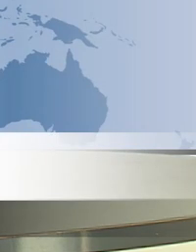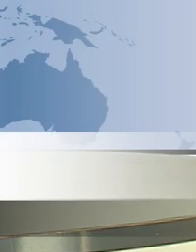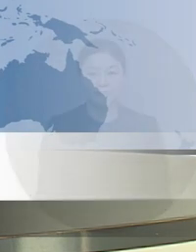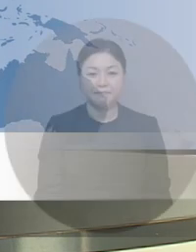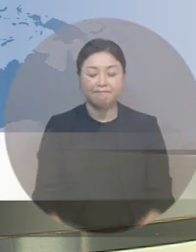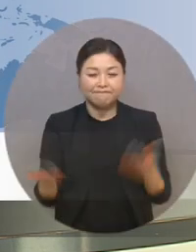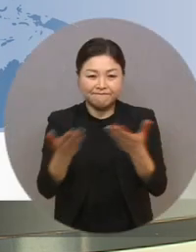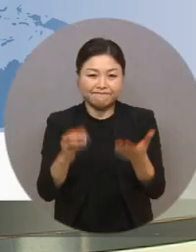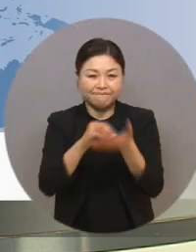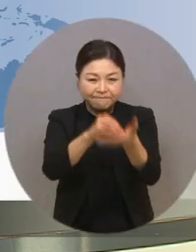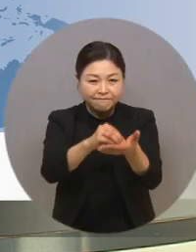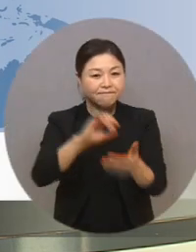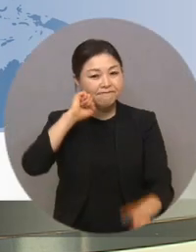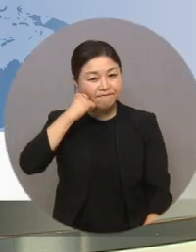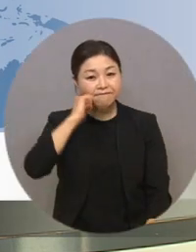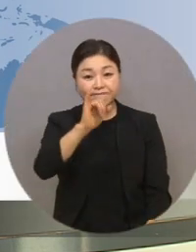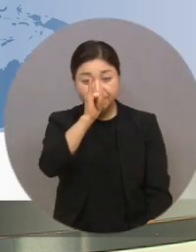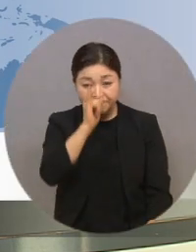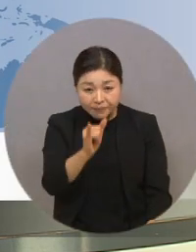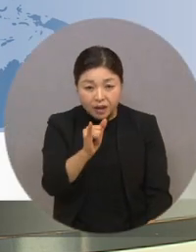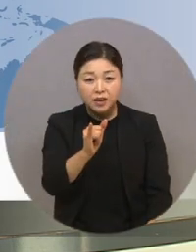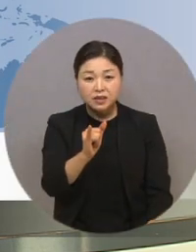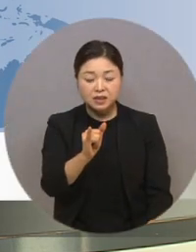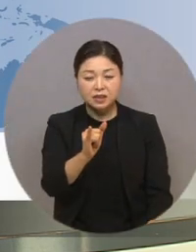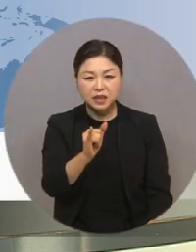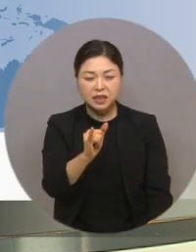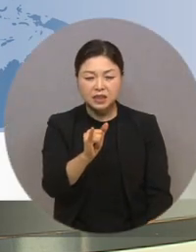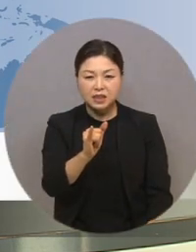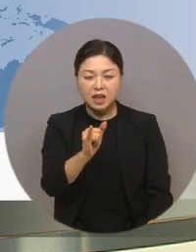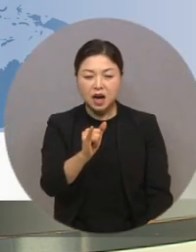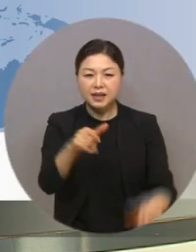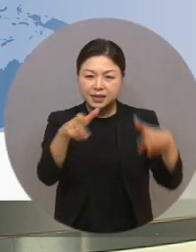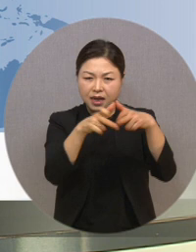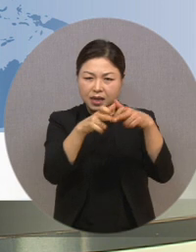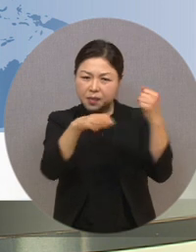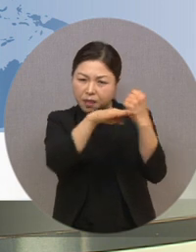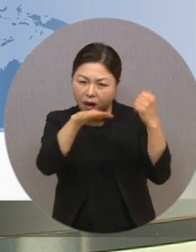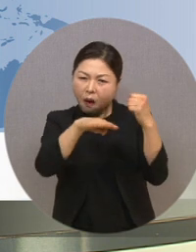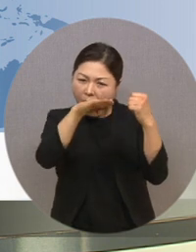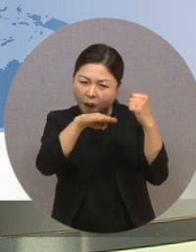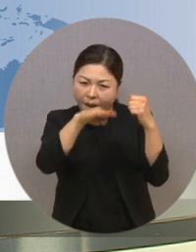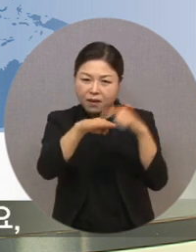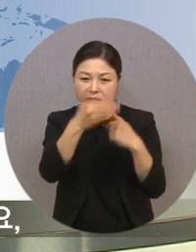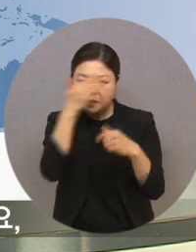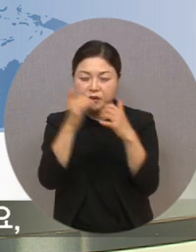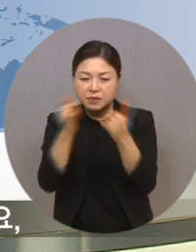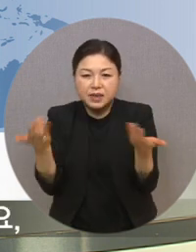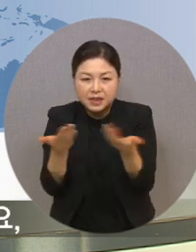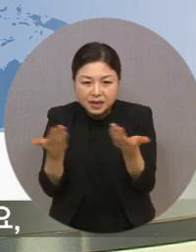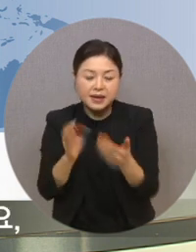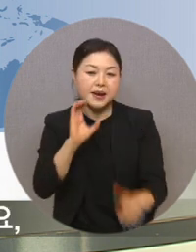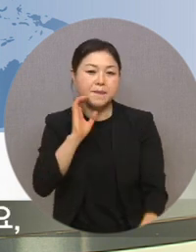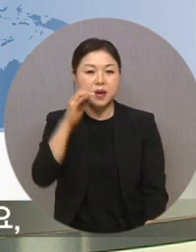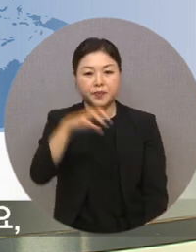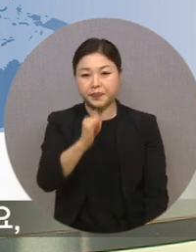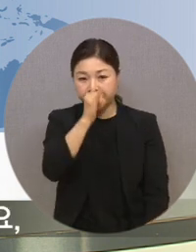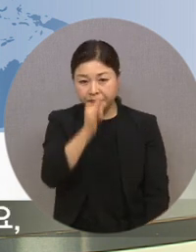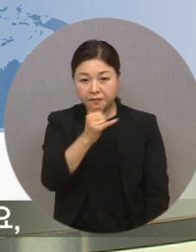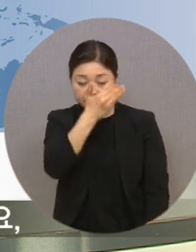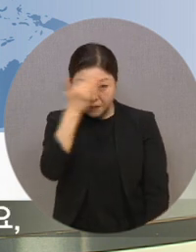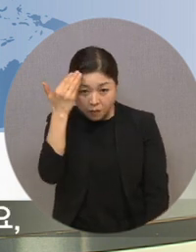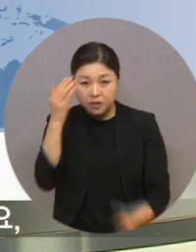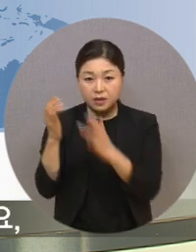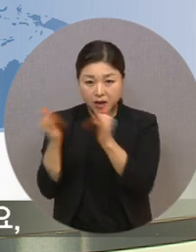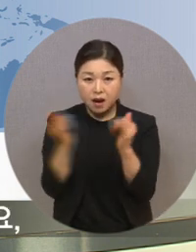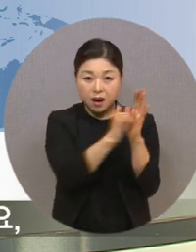취업에 어려움을 겪었던 경계성 지능 청년들이 근무하는 한 카페가 있습니다 이곳에서 청년 당사자와